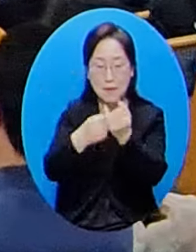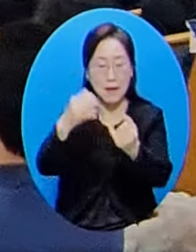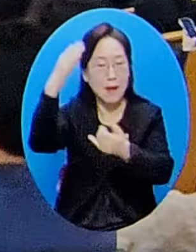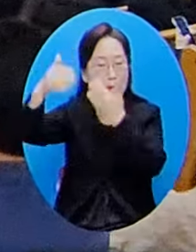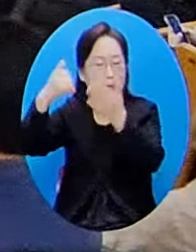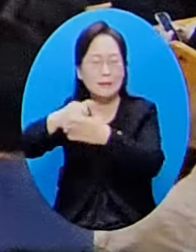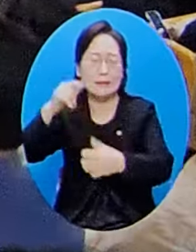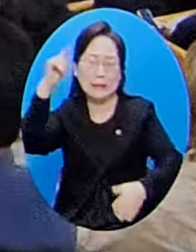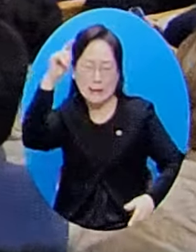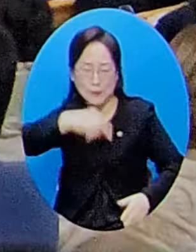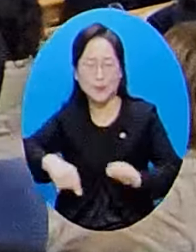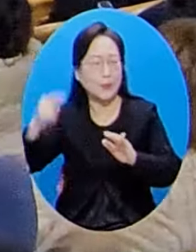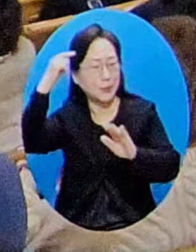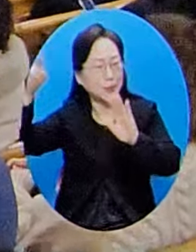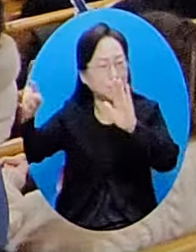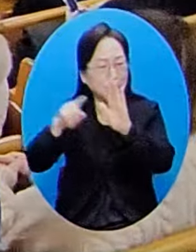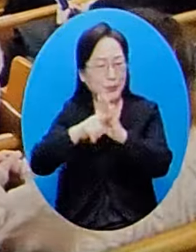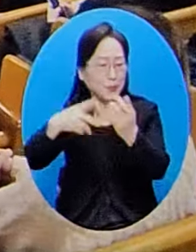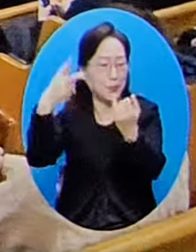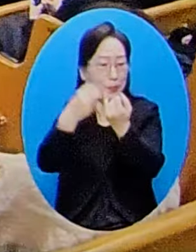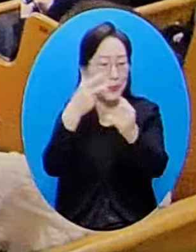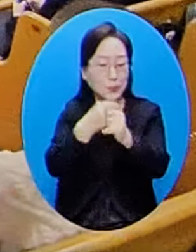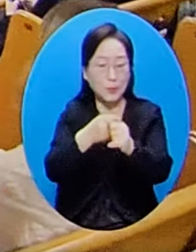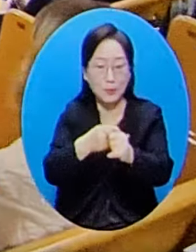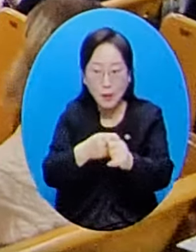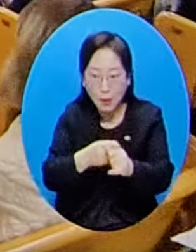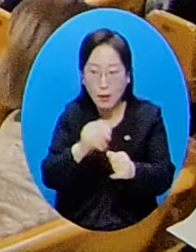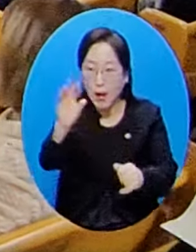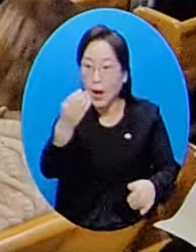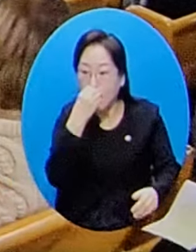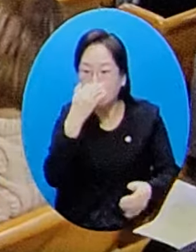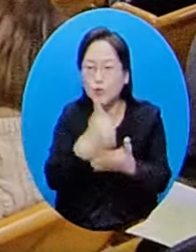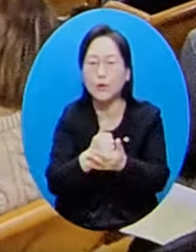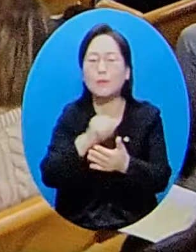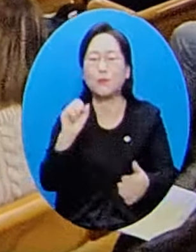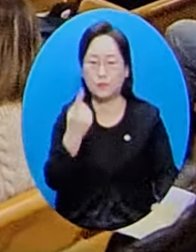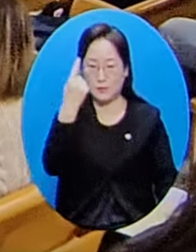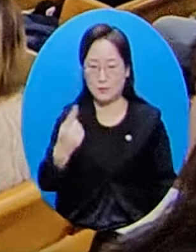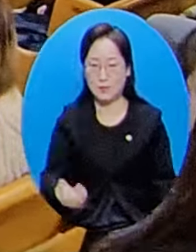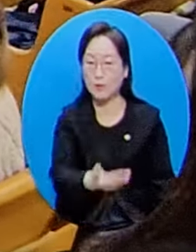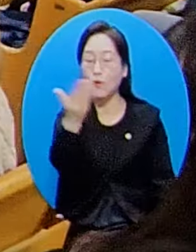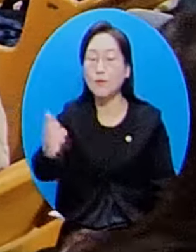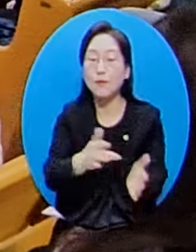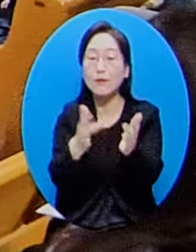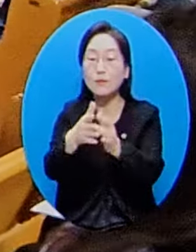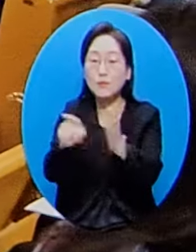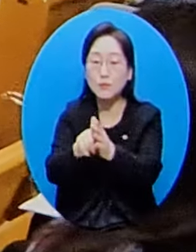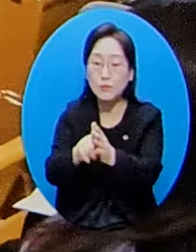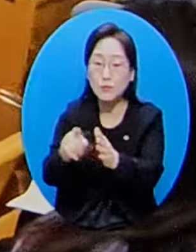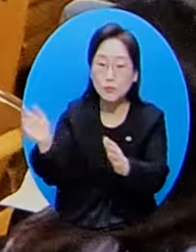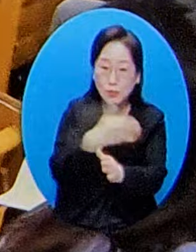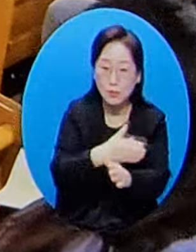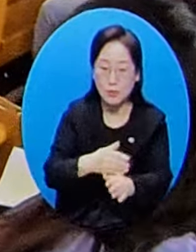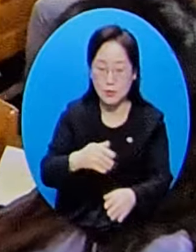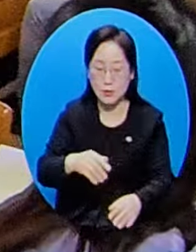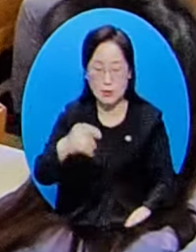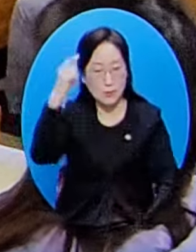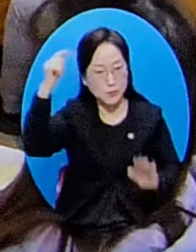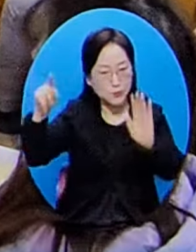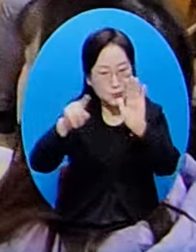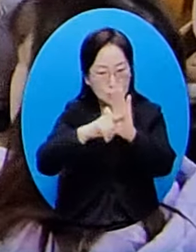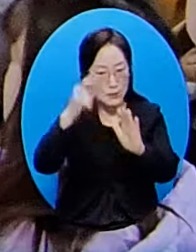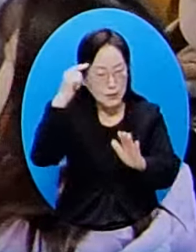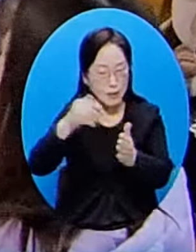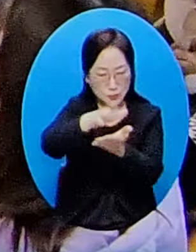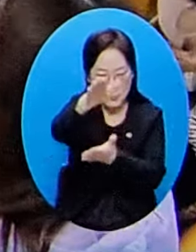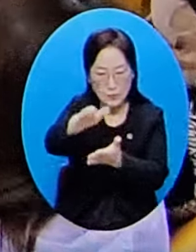하고 선악과를 먹음으로 죄가 들어오게 됐습니다. 여러분, 예수 믿는 사람은 예수 믿고 나서 이 부정적인 생각을 쫓아내야 되는 것입니다.